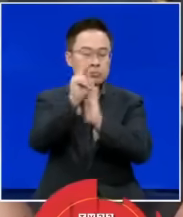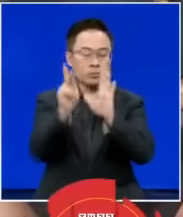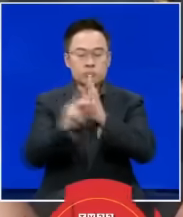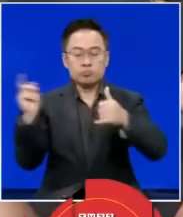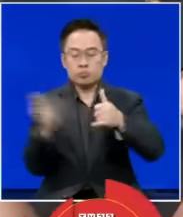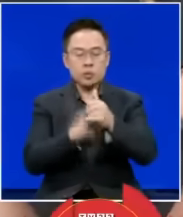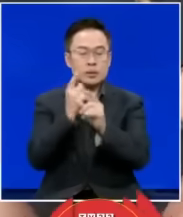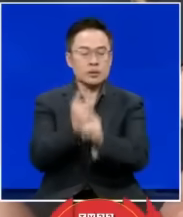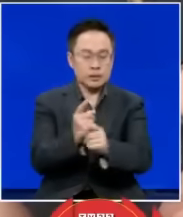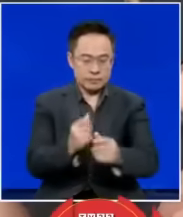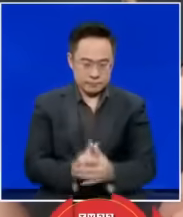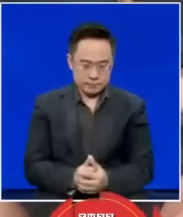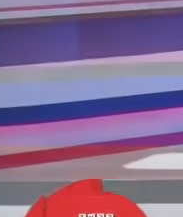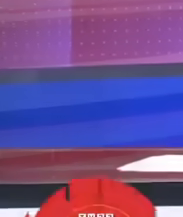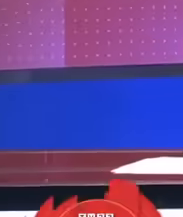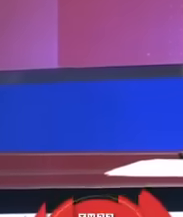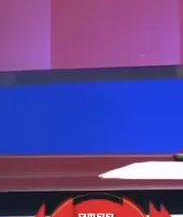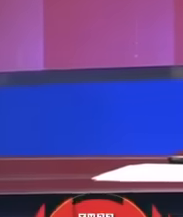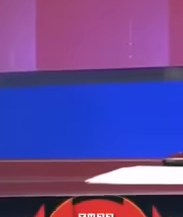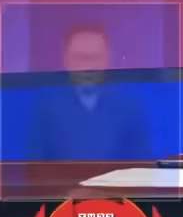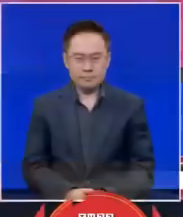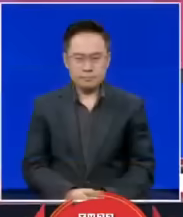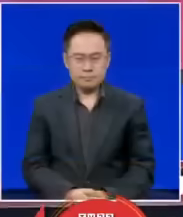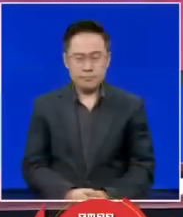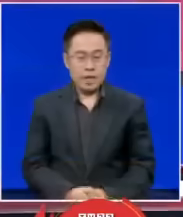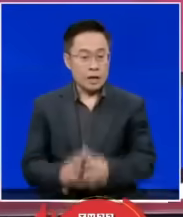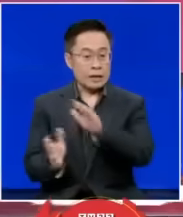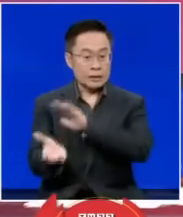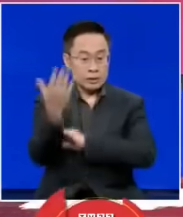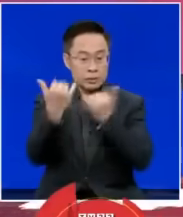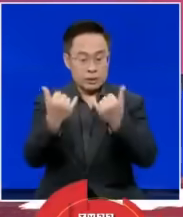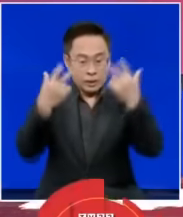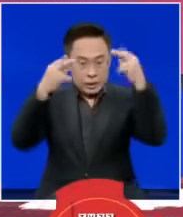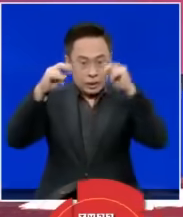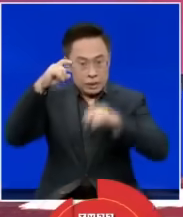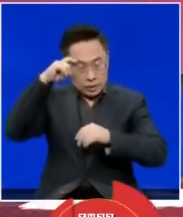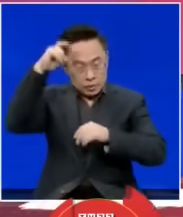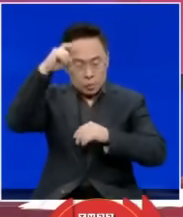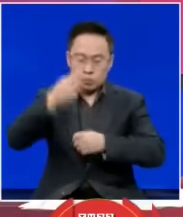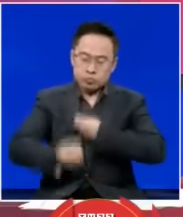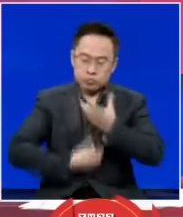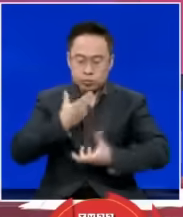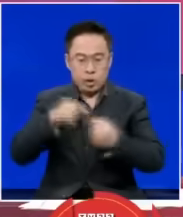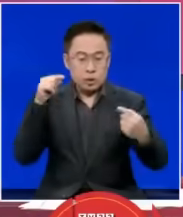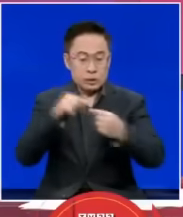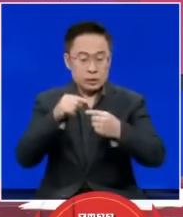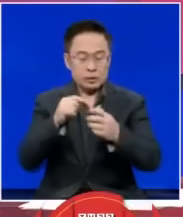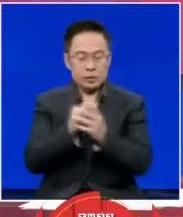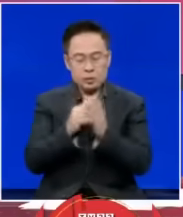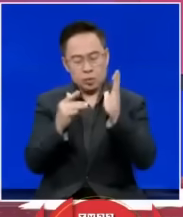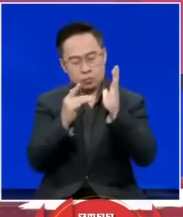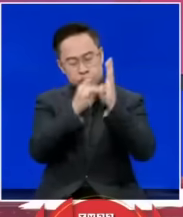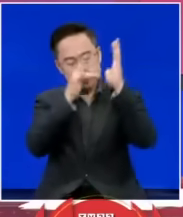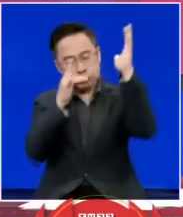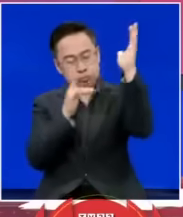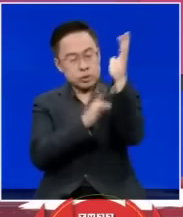มายกันไปค่ะเมื่อเช้านี้นะคะนายกรัฐมนตรีเนี่ยก็ให้สัมภาษณ์ก่อนที่จะเดินทางไปที่ภูเก็ตนักข่าว